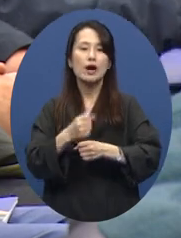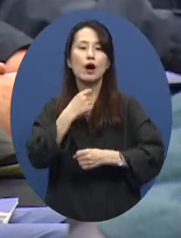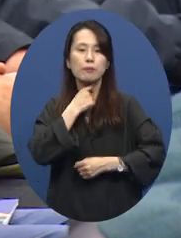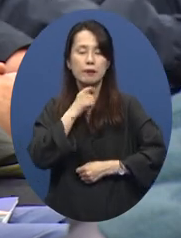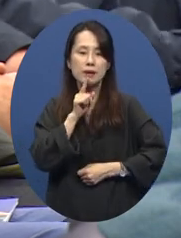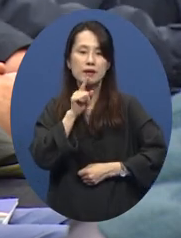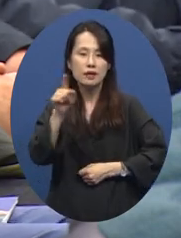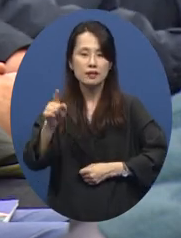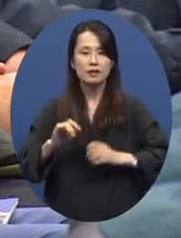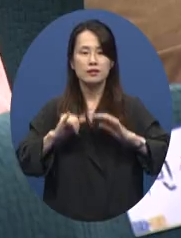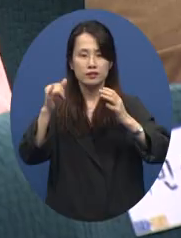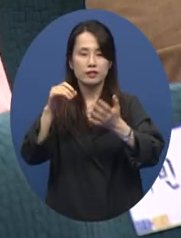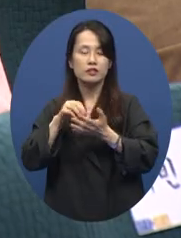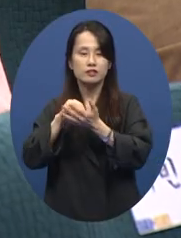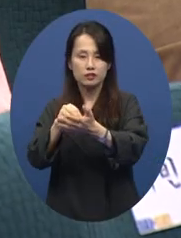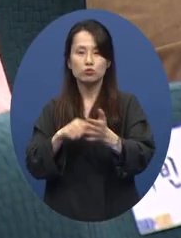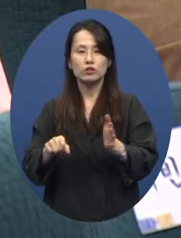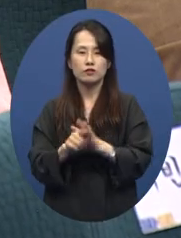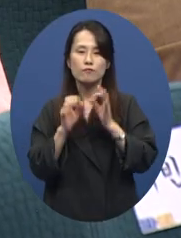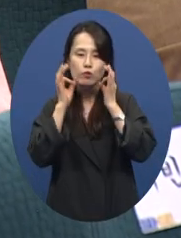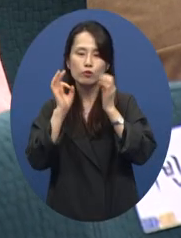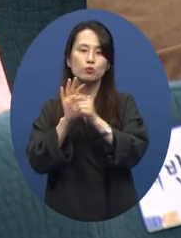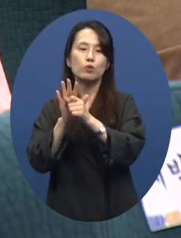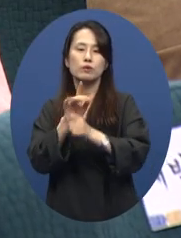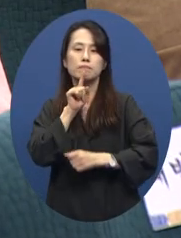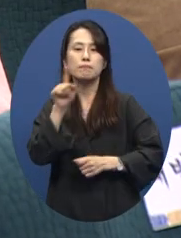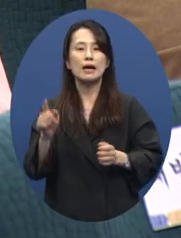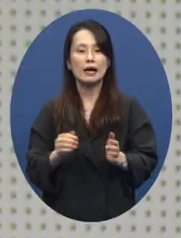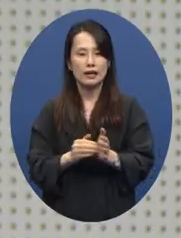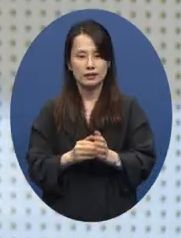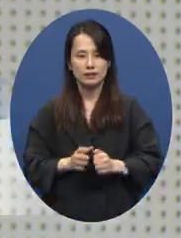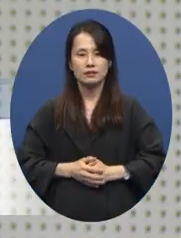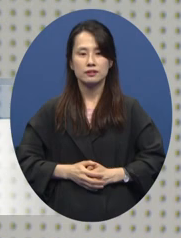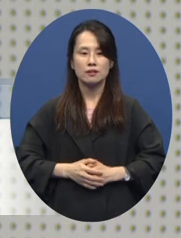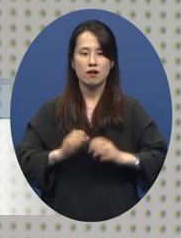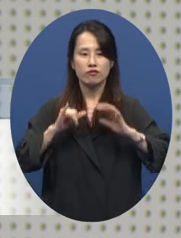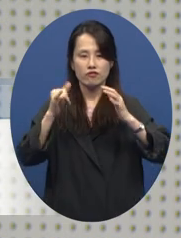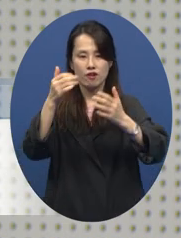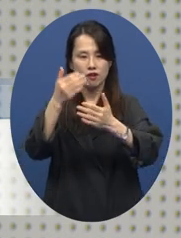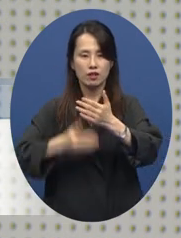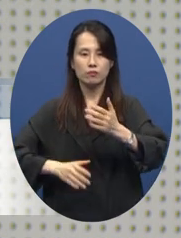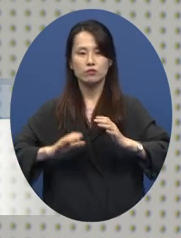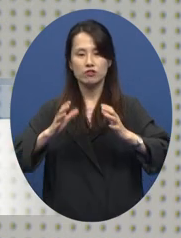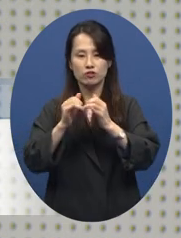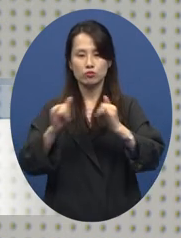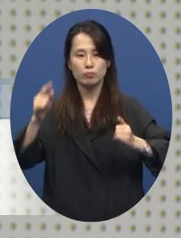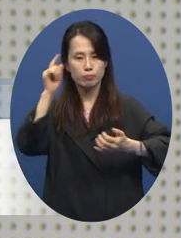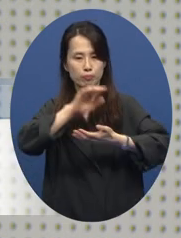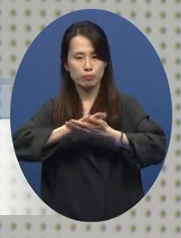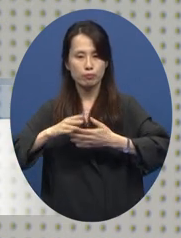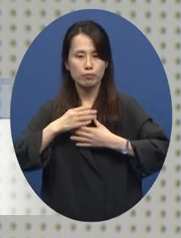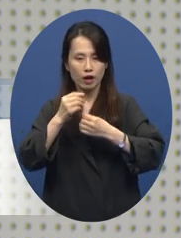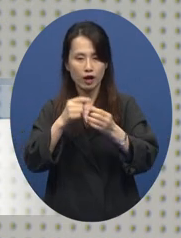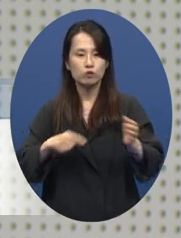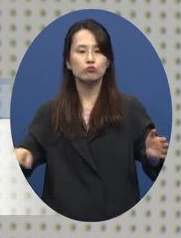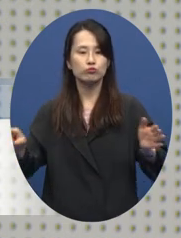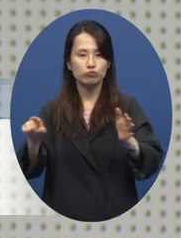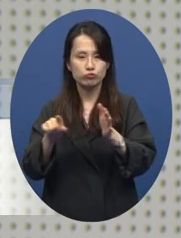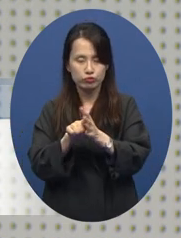싶다며 세계유산 등재를 위해 최선을 다하겠다고 밝혔습니다. 세계에 남는 또 인류의 평화와